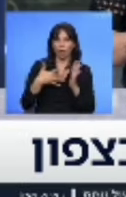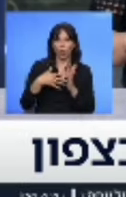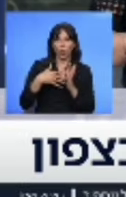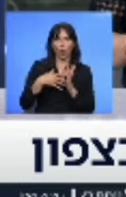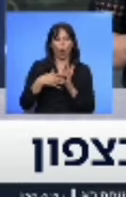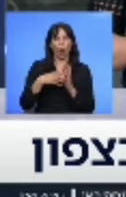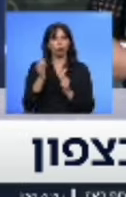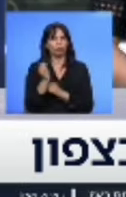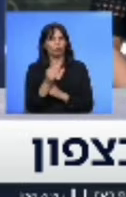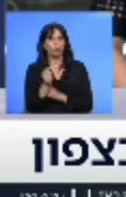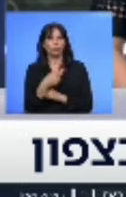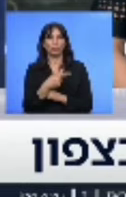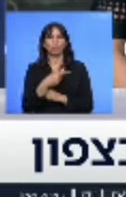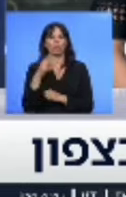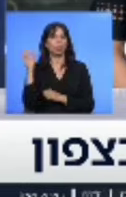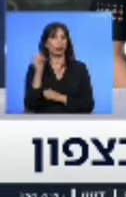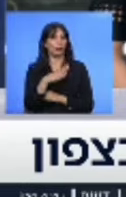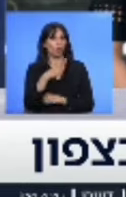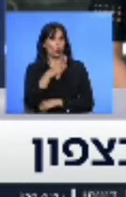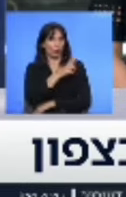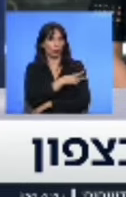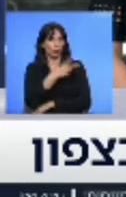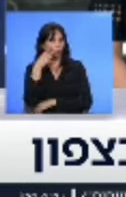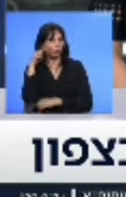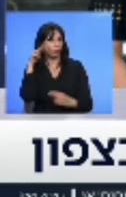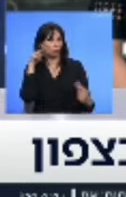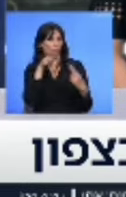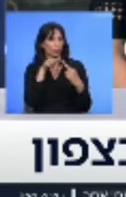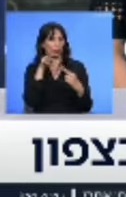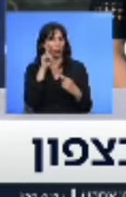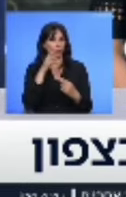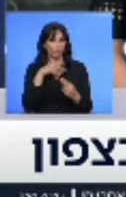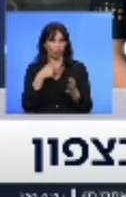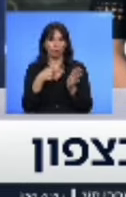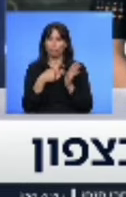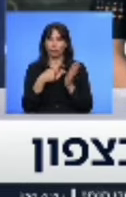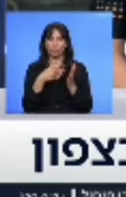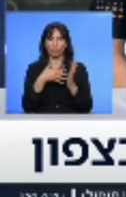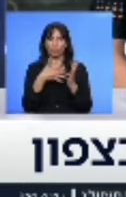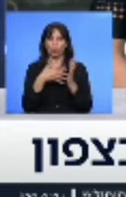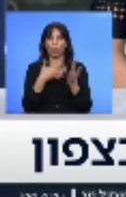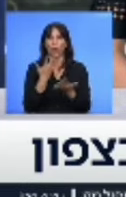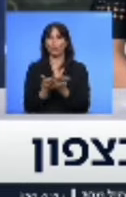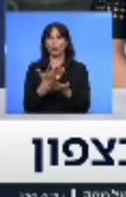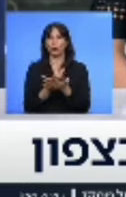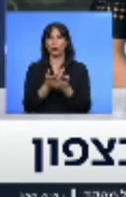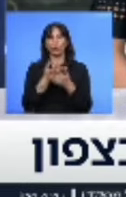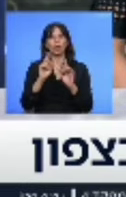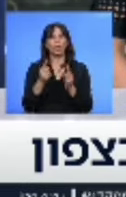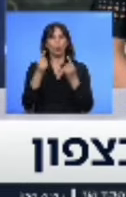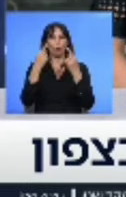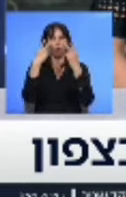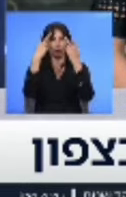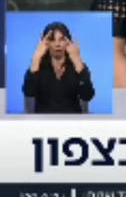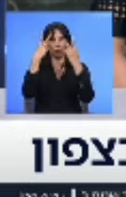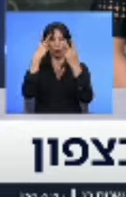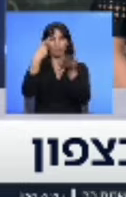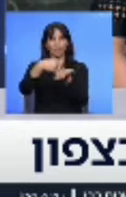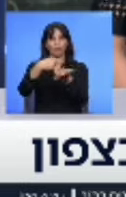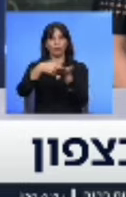את אחד החוקרים שיסתכל להם בעיניים וידע את העובדות. בוא, יש פה אירוע דרמטי, כספים, ברור. עשרות